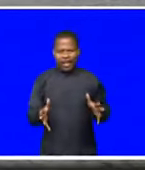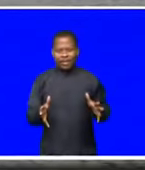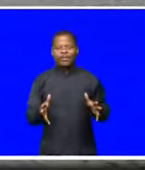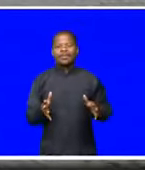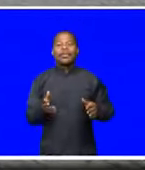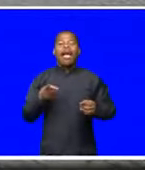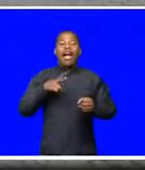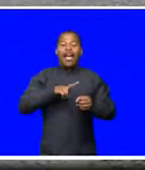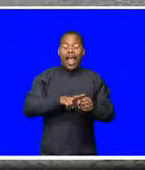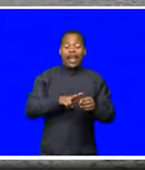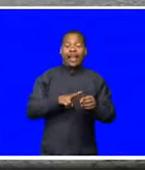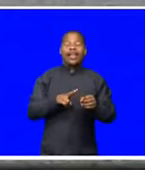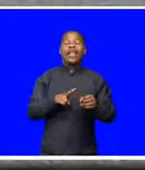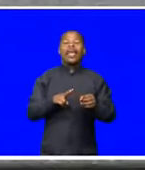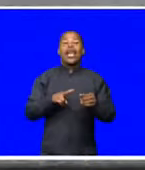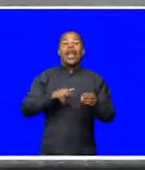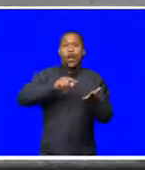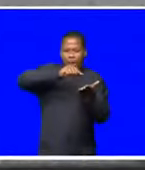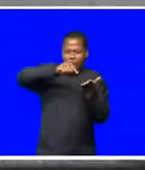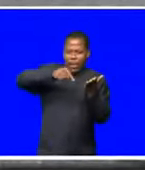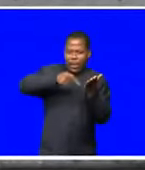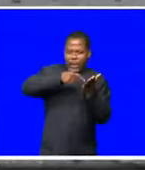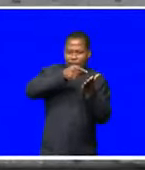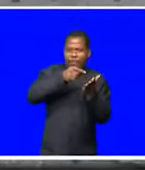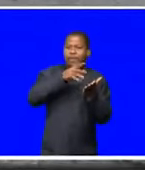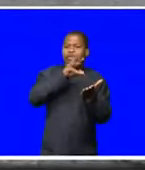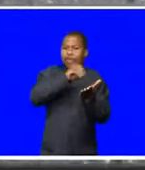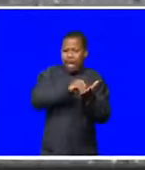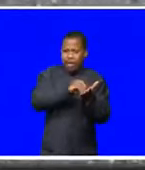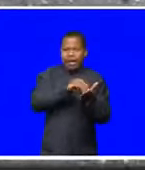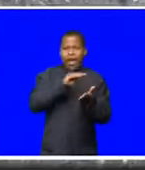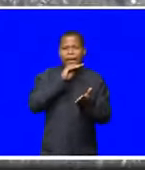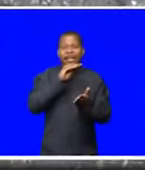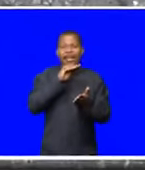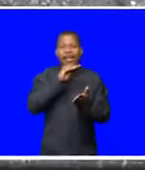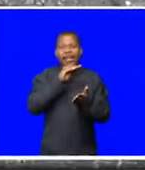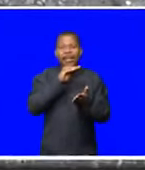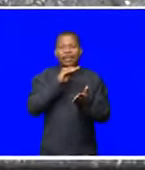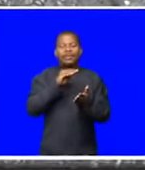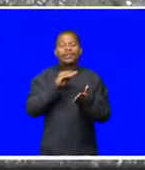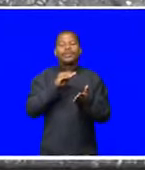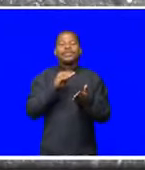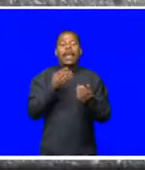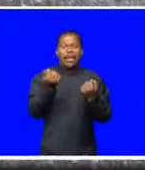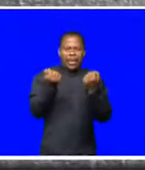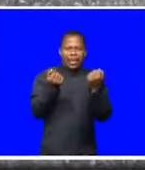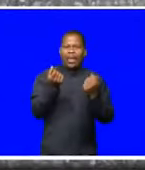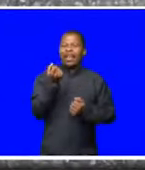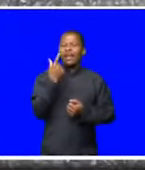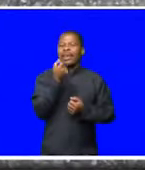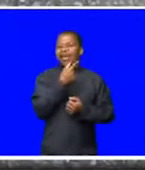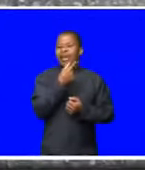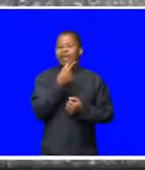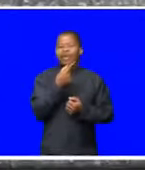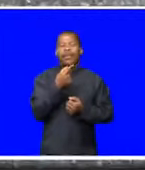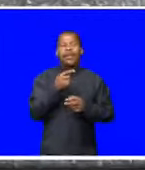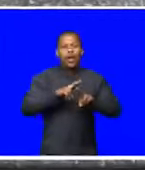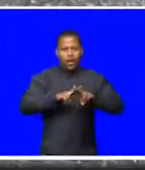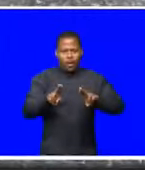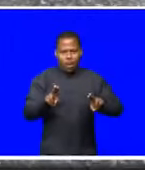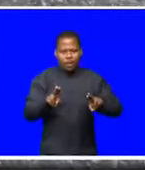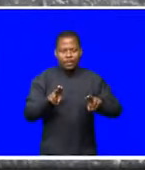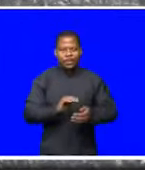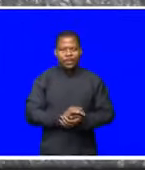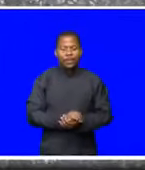Lokucala kwekuvela kwala ma-potholes sekuphinze futhi sekubuyisele emuva imetamu yekwenta ukuthi kuhambeke melula kulo mgwaqo. Lobuke